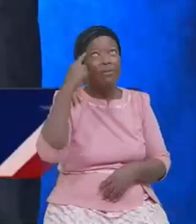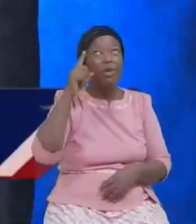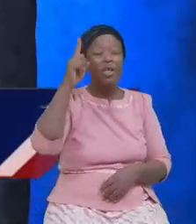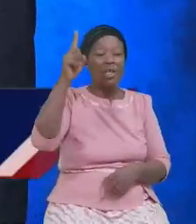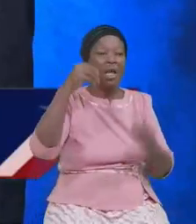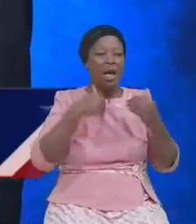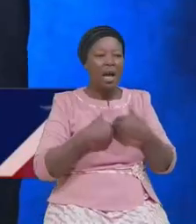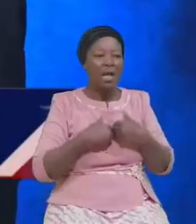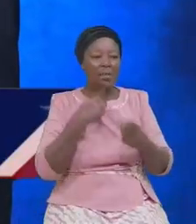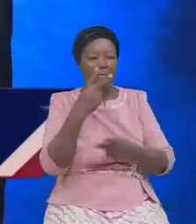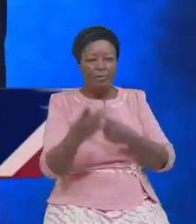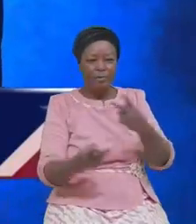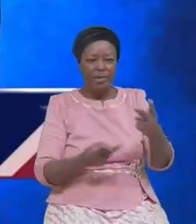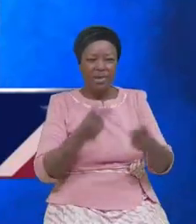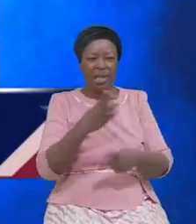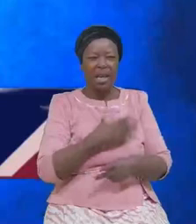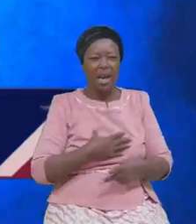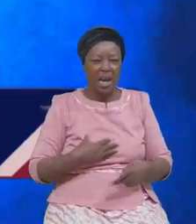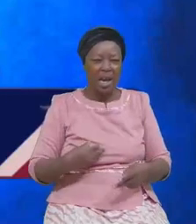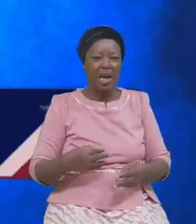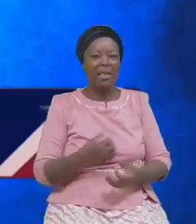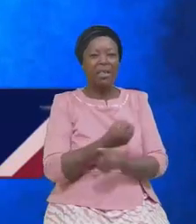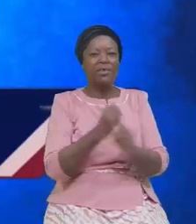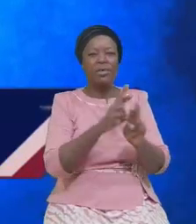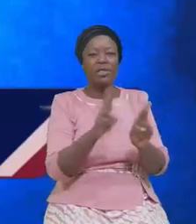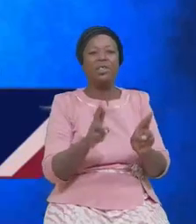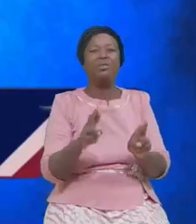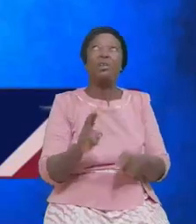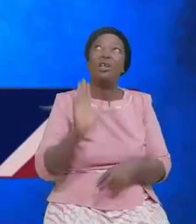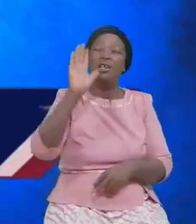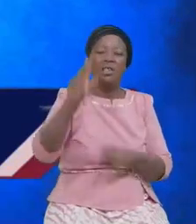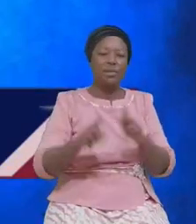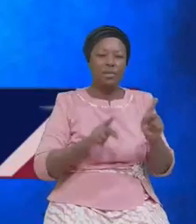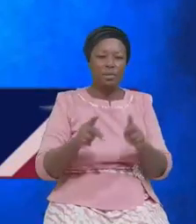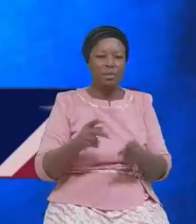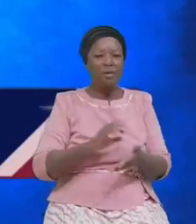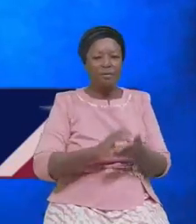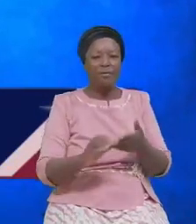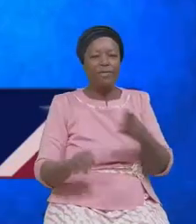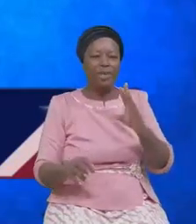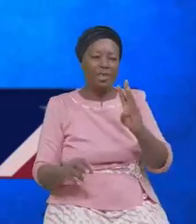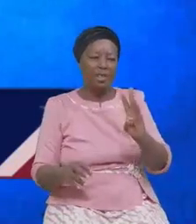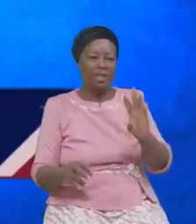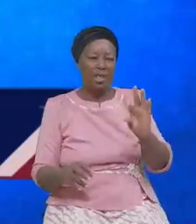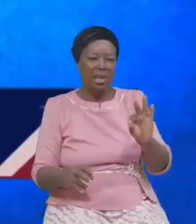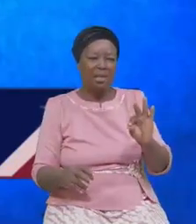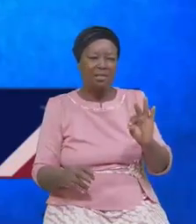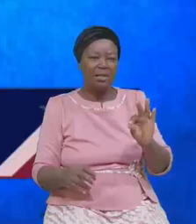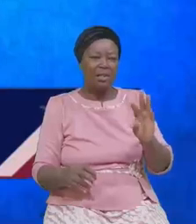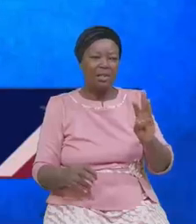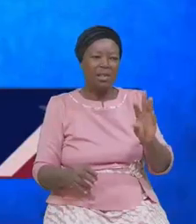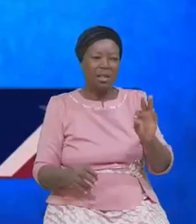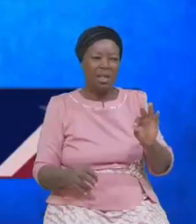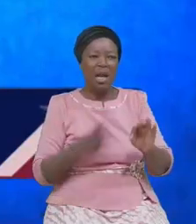ce qu'il a visité et racheté son peuple. Verset 69. Il dit, et il nous a